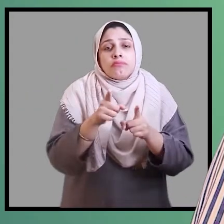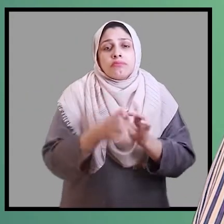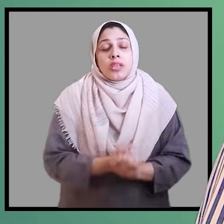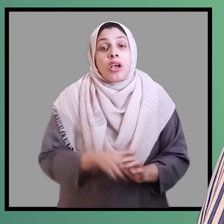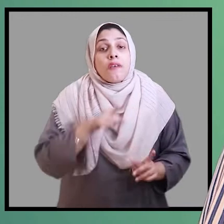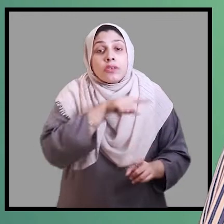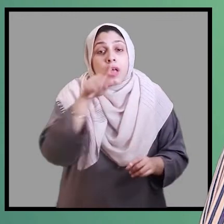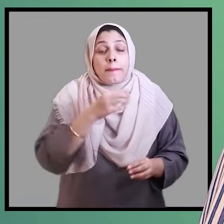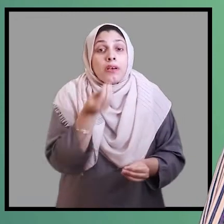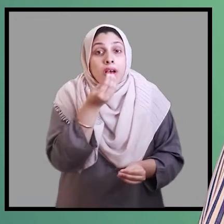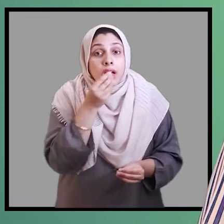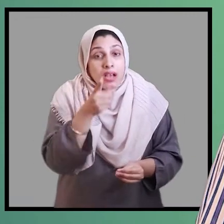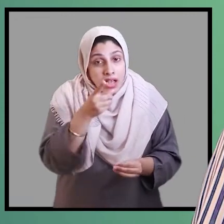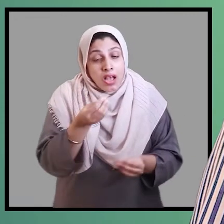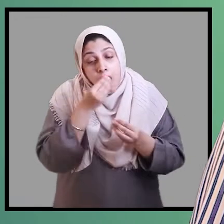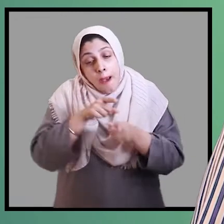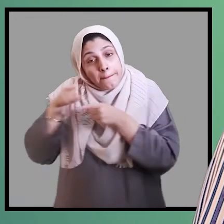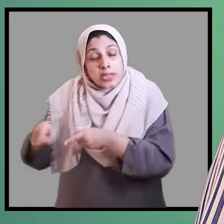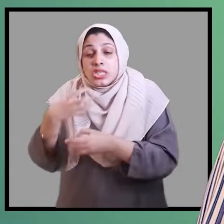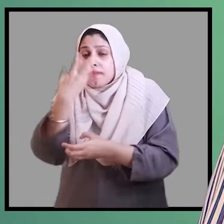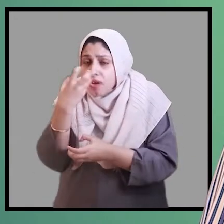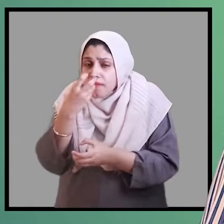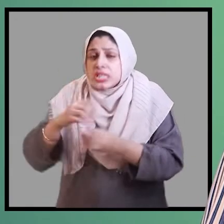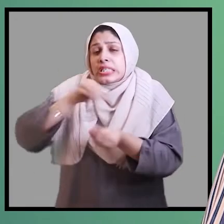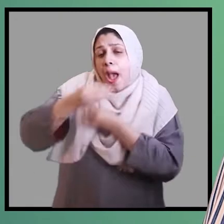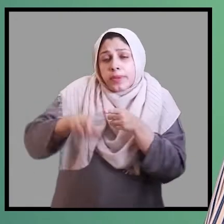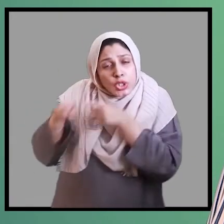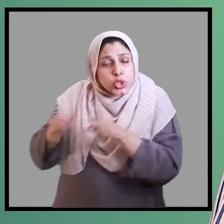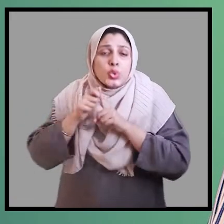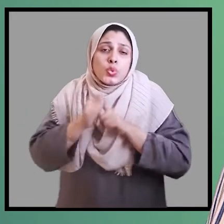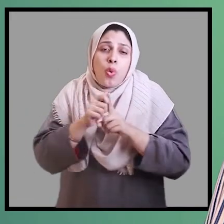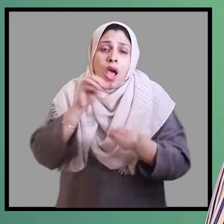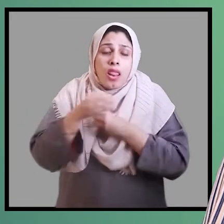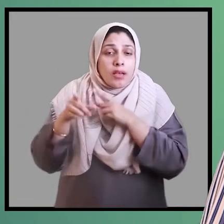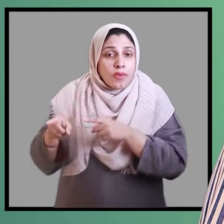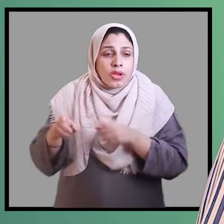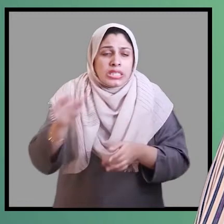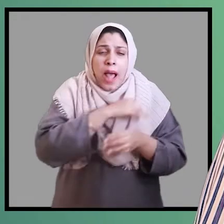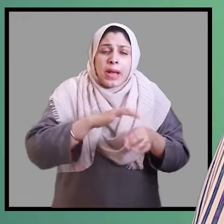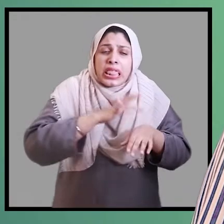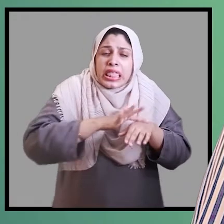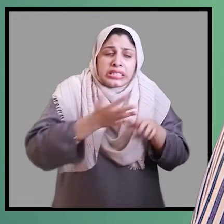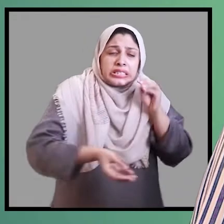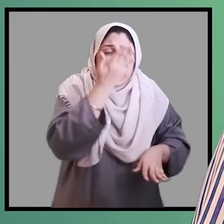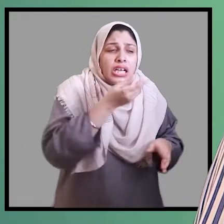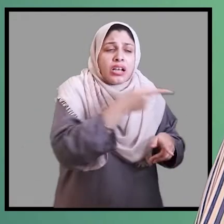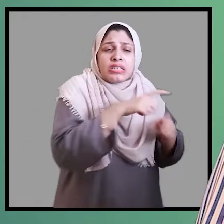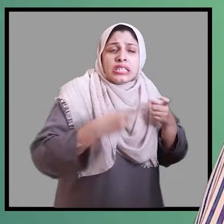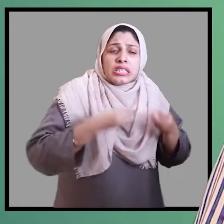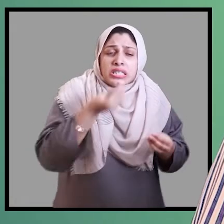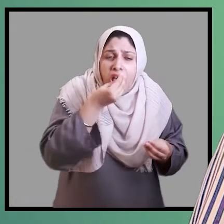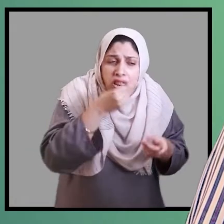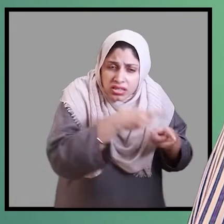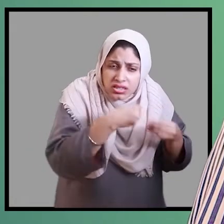बेहतर कंट्रोल करे और अपनी लाइफस्टाइल को चेंज करे और जो उसने डाइट लेनी है उसमें वो ज़्यादा फाइबर वाली चीज़ें